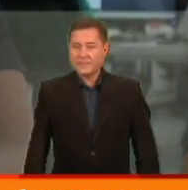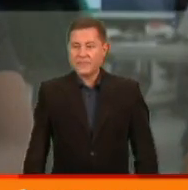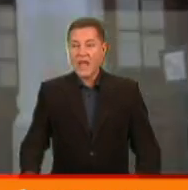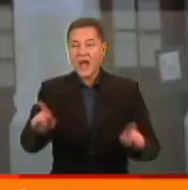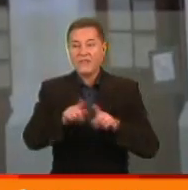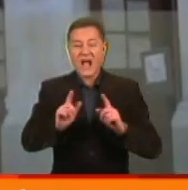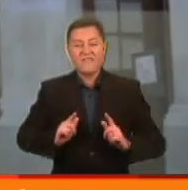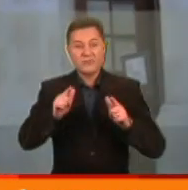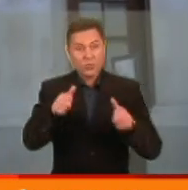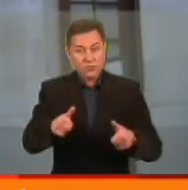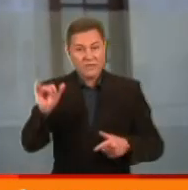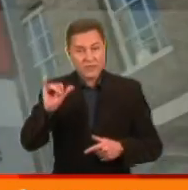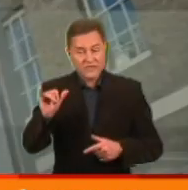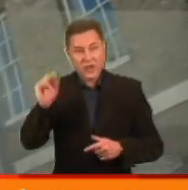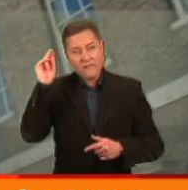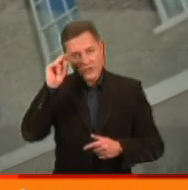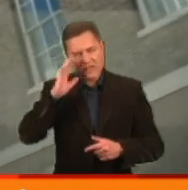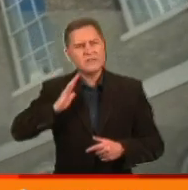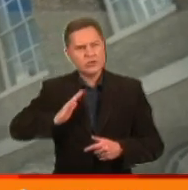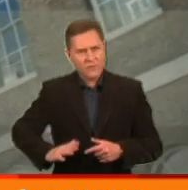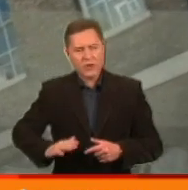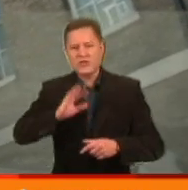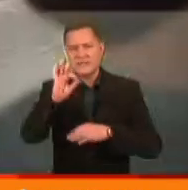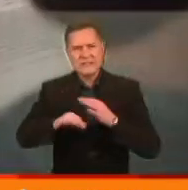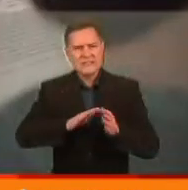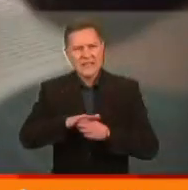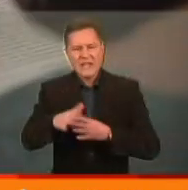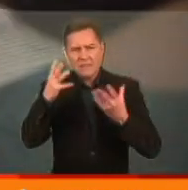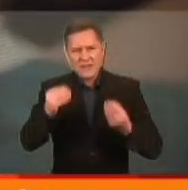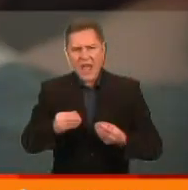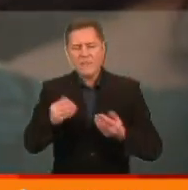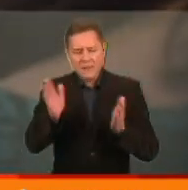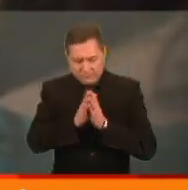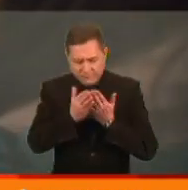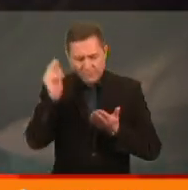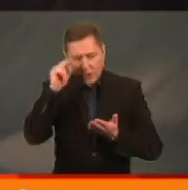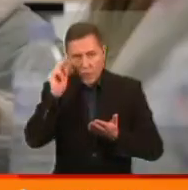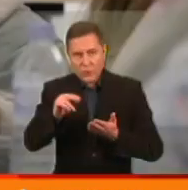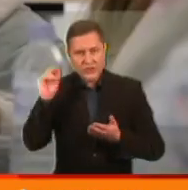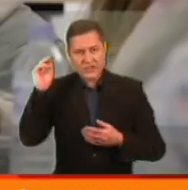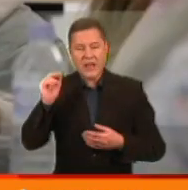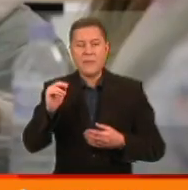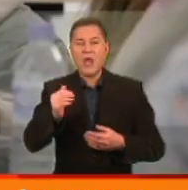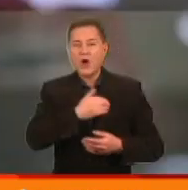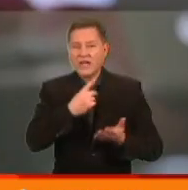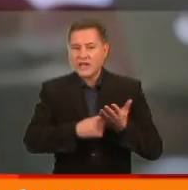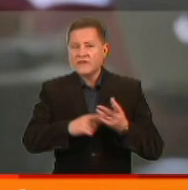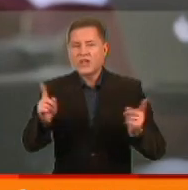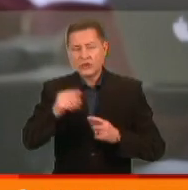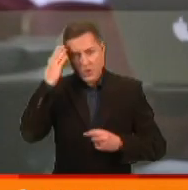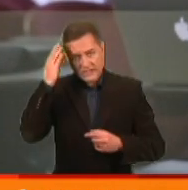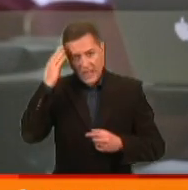Так він і вступив, але тепер вчитися все ж довелося. Цілими днями з підручниками він хотів довести, на що здатен. І в цьому йому